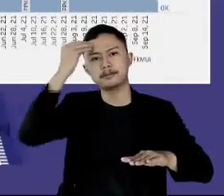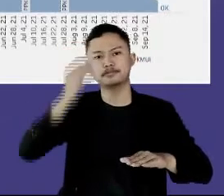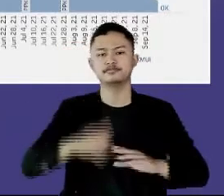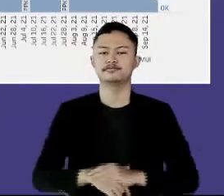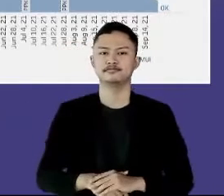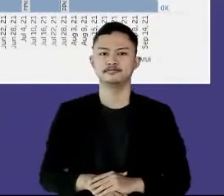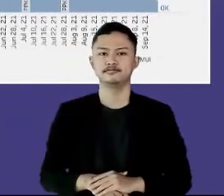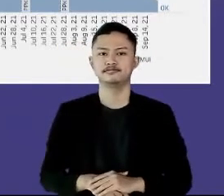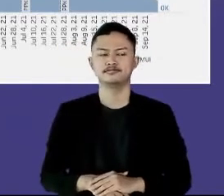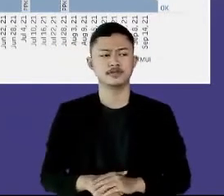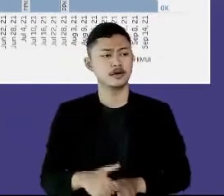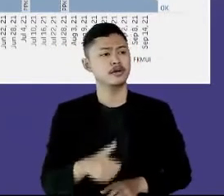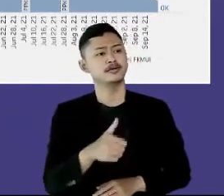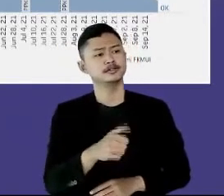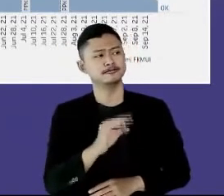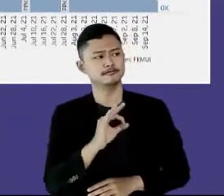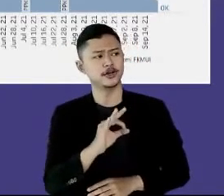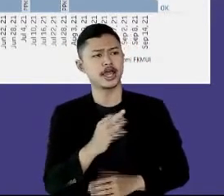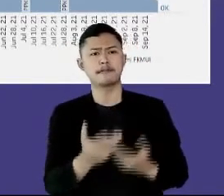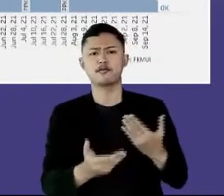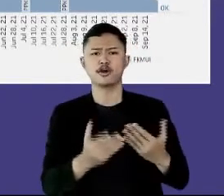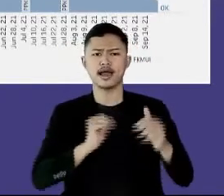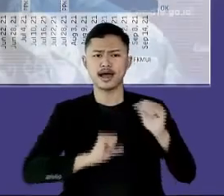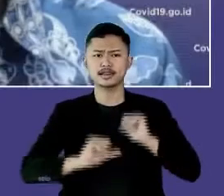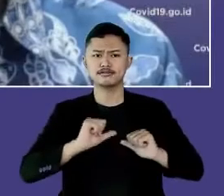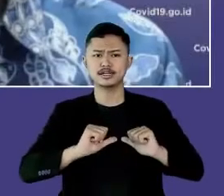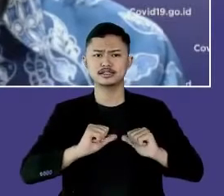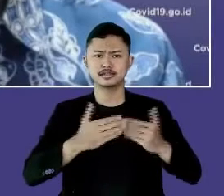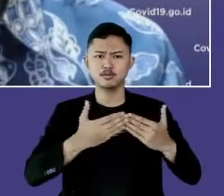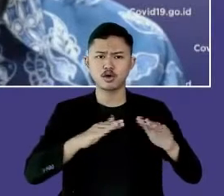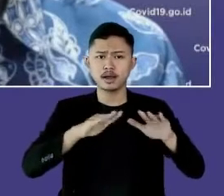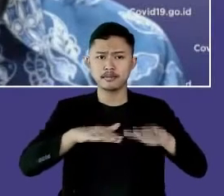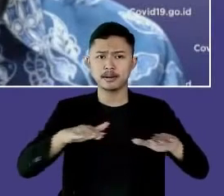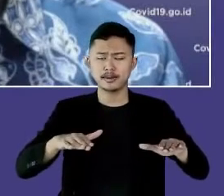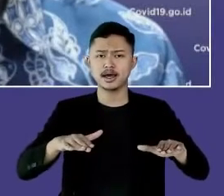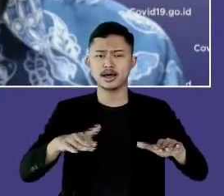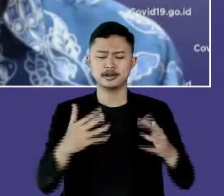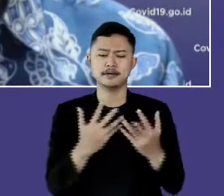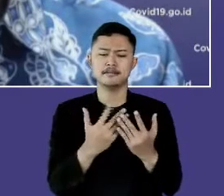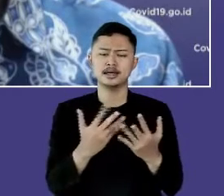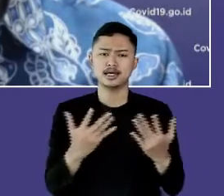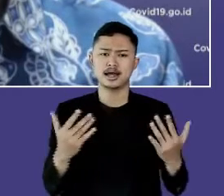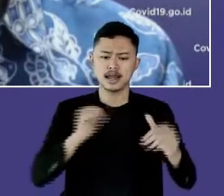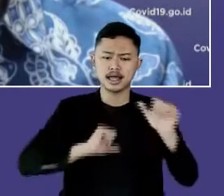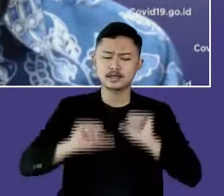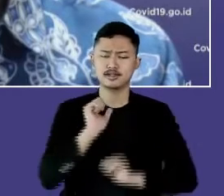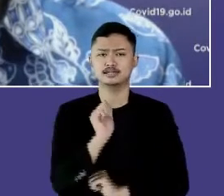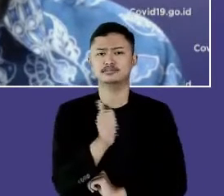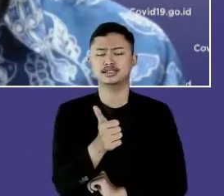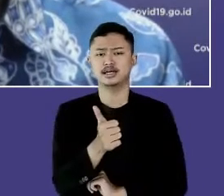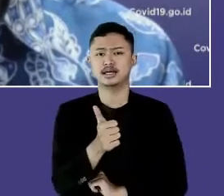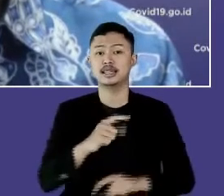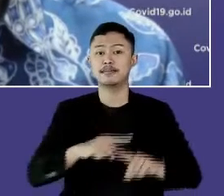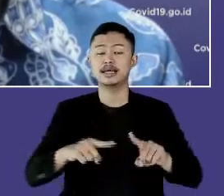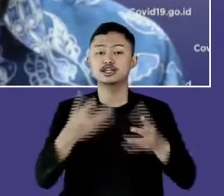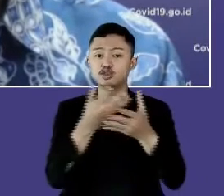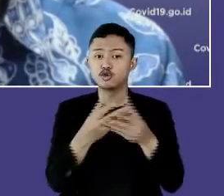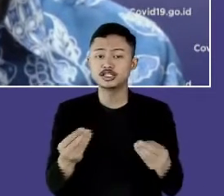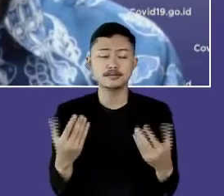ya artinya kalaupun memang aktivitas secara perlahan dibuka kembali untuk masyarakat berkegiatan, jalan tengah